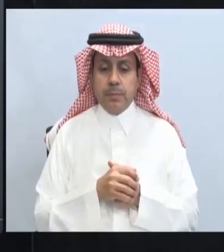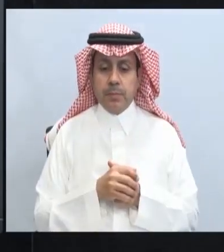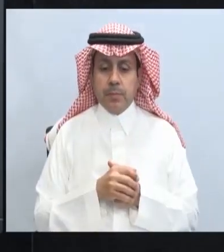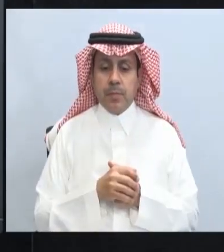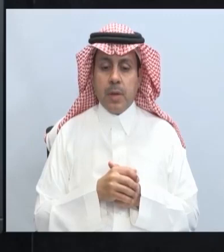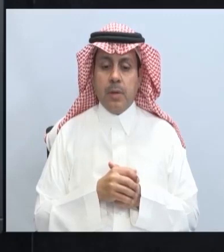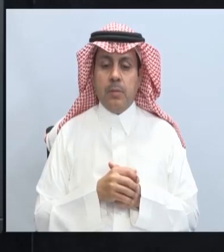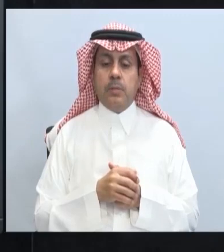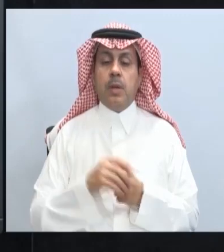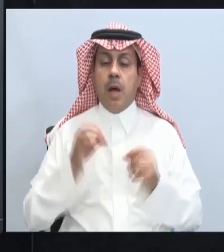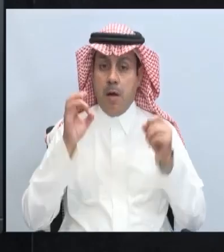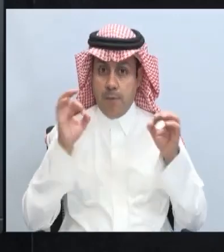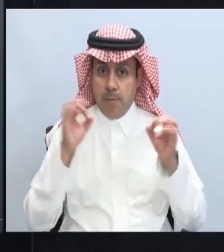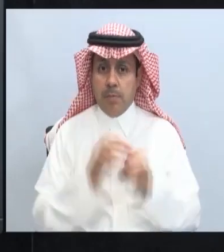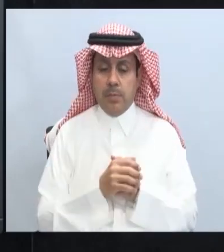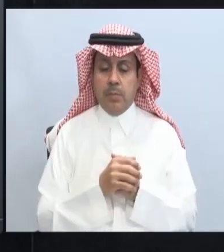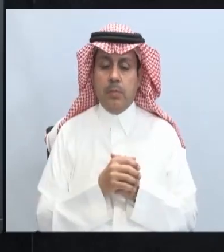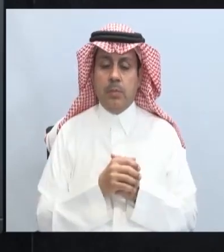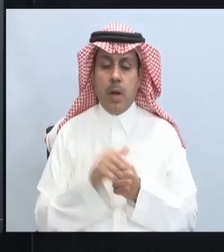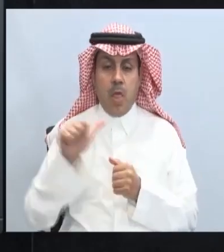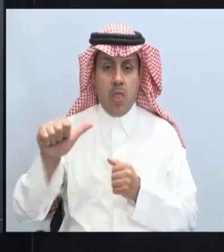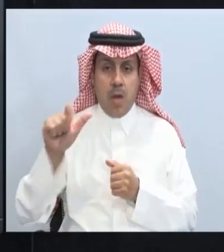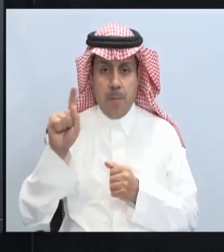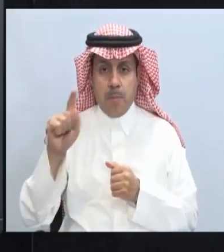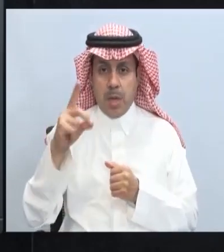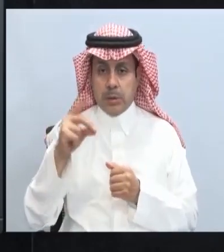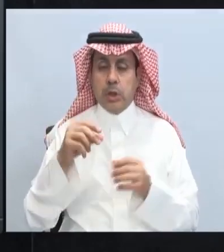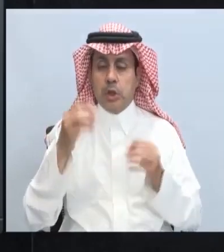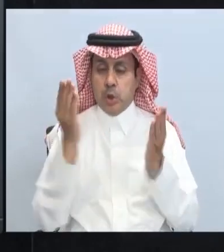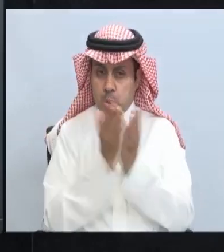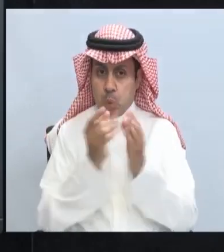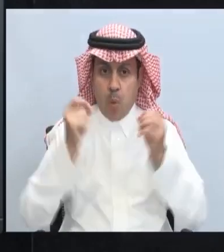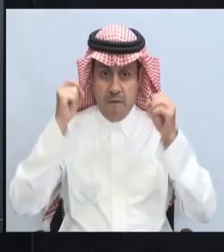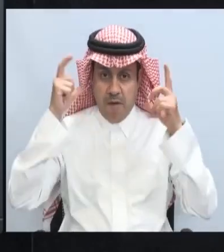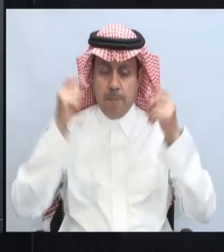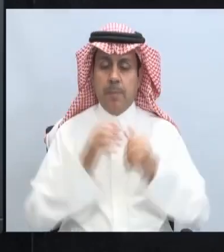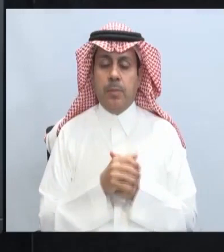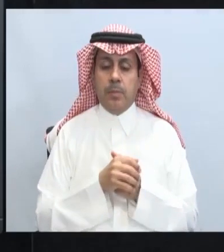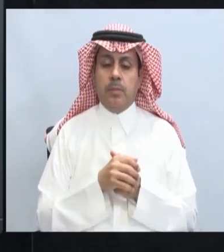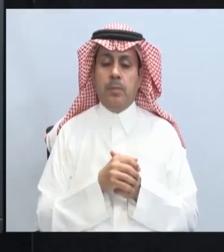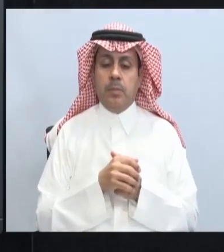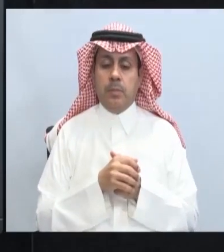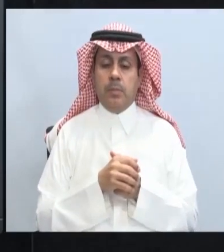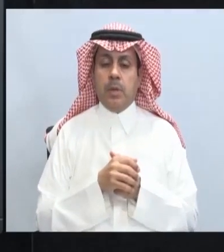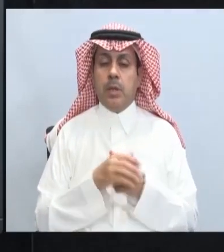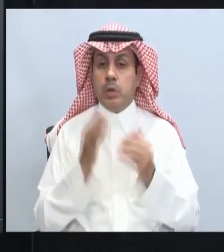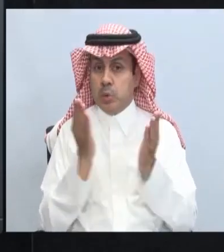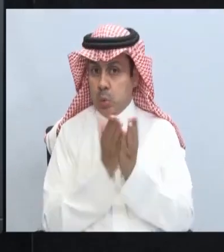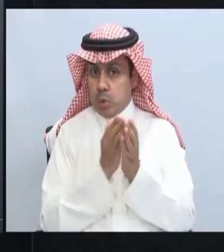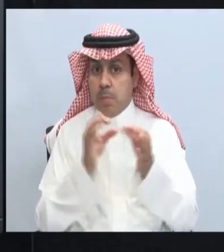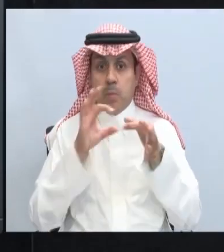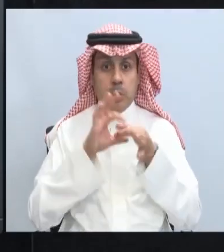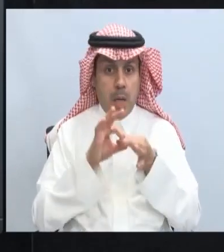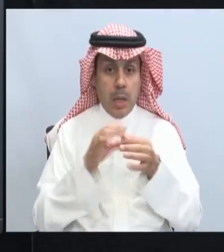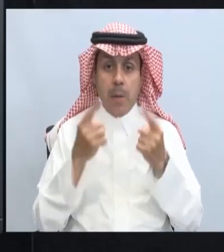ذلك ادعى باذن الله تعالى الى ضبط هذه الدروس وفهمها ايضا هي امور متعلقه بحياتنا